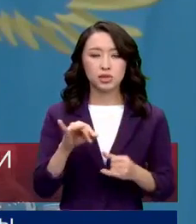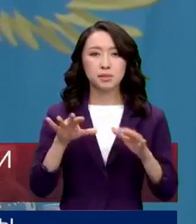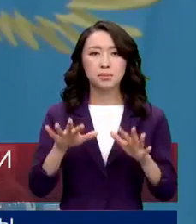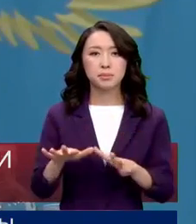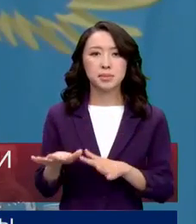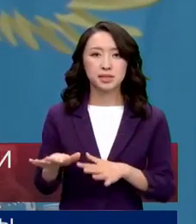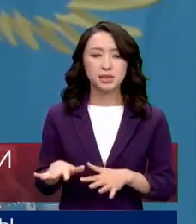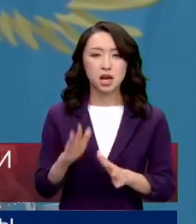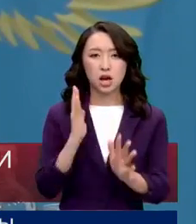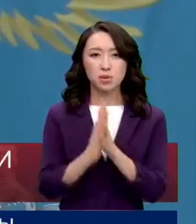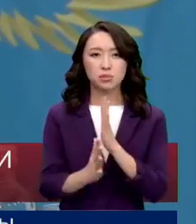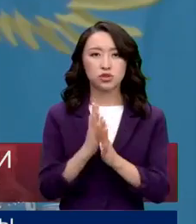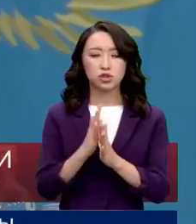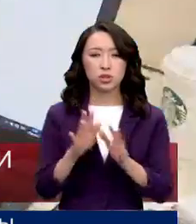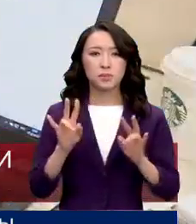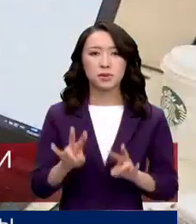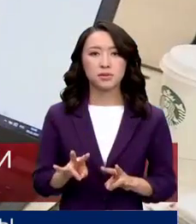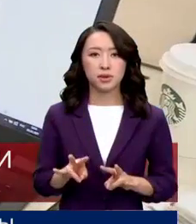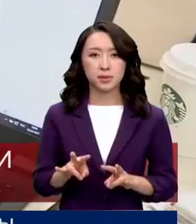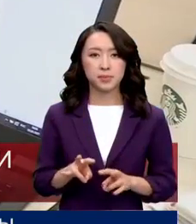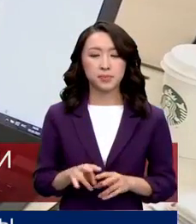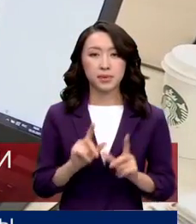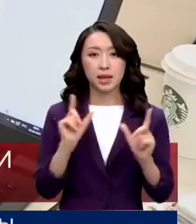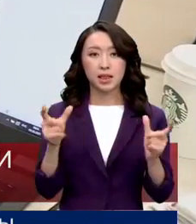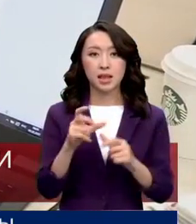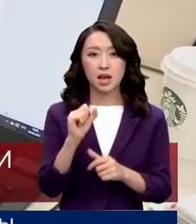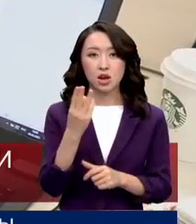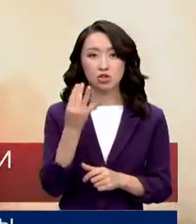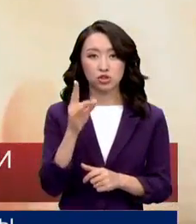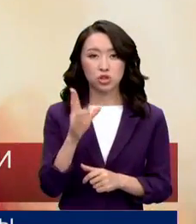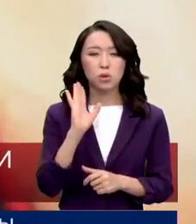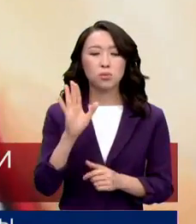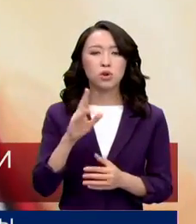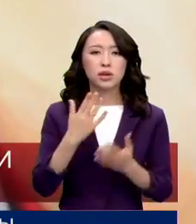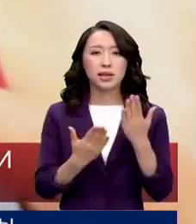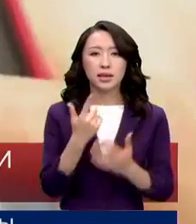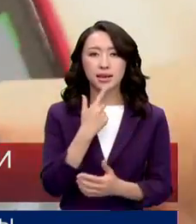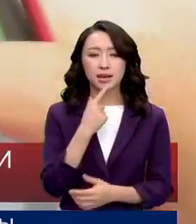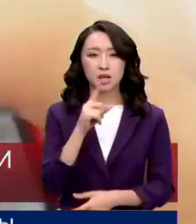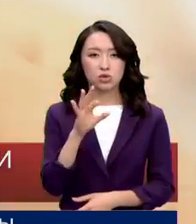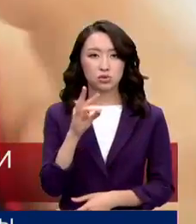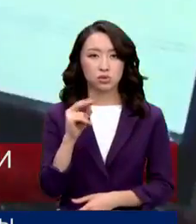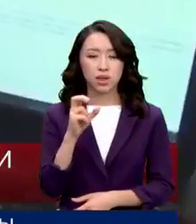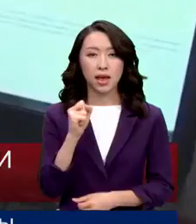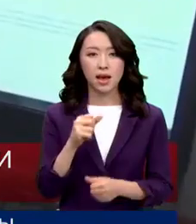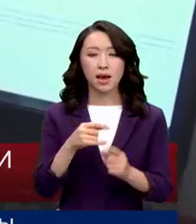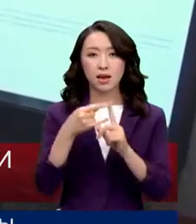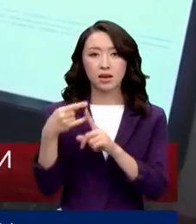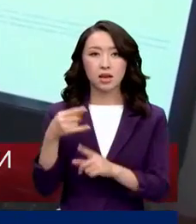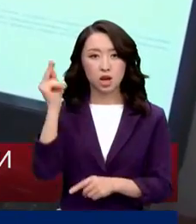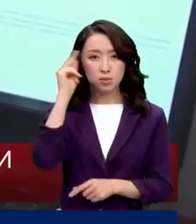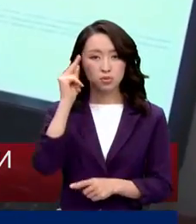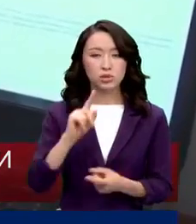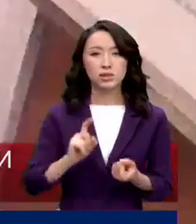местах общественного пребывания. Локдаун и ошиб будут рассматривать только при переходе в красную зону, а дистанционное обучение